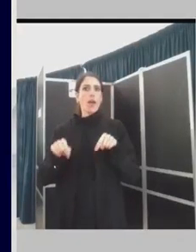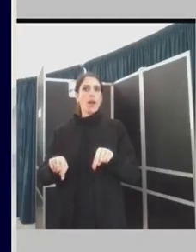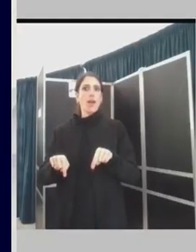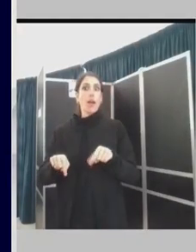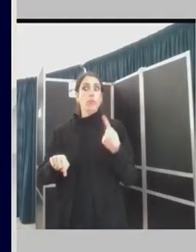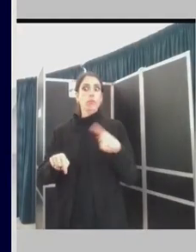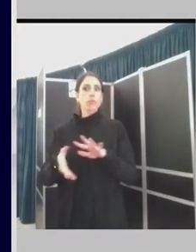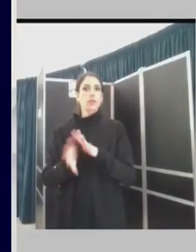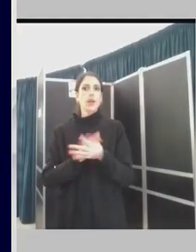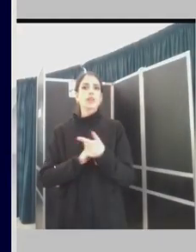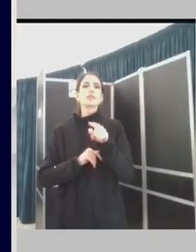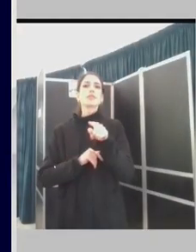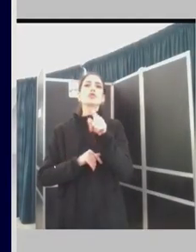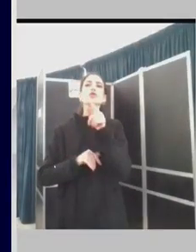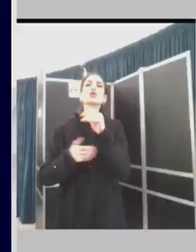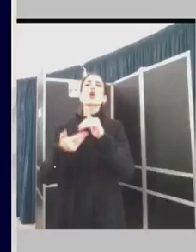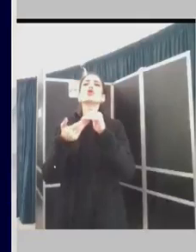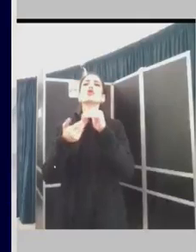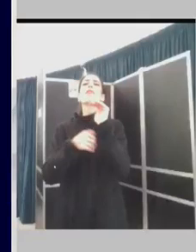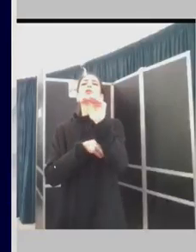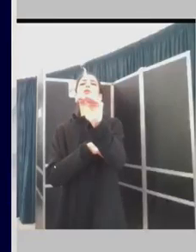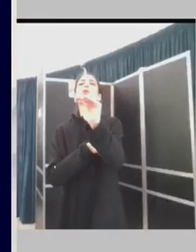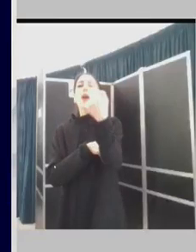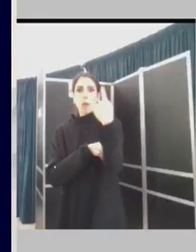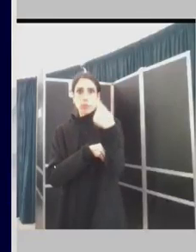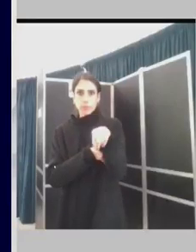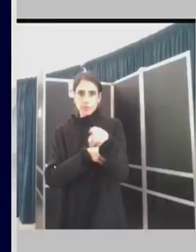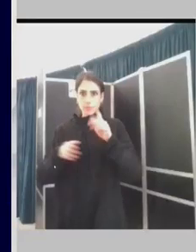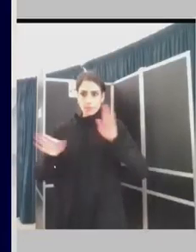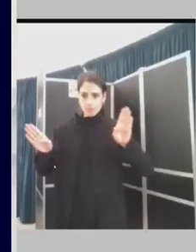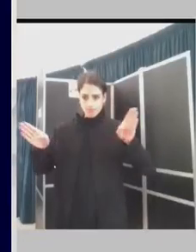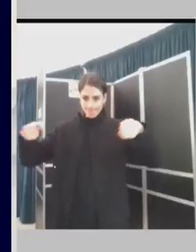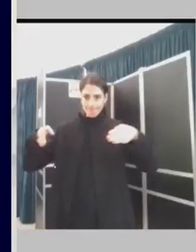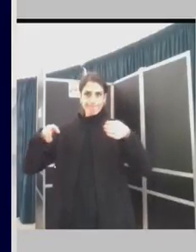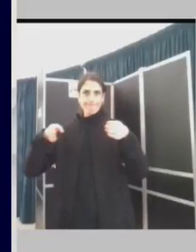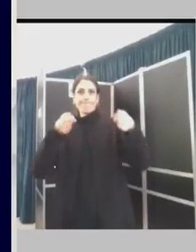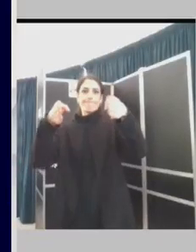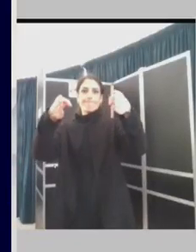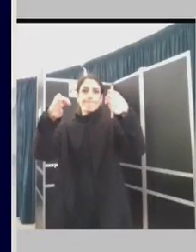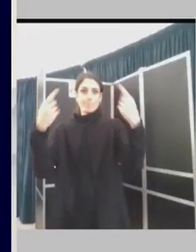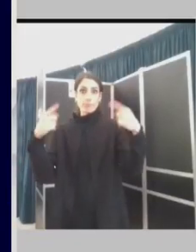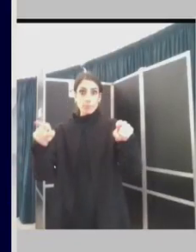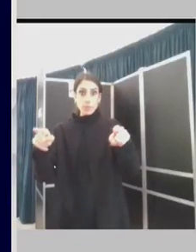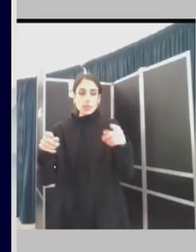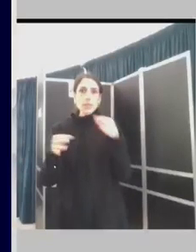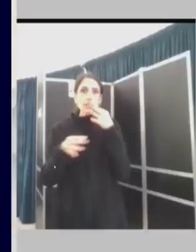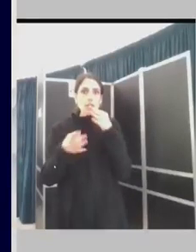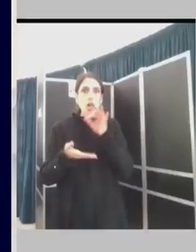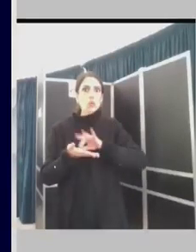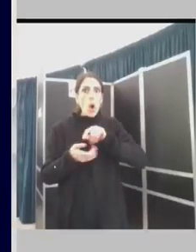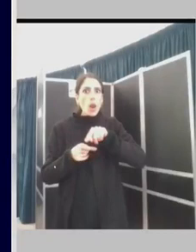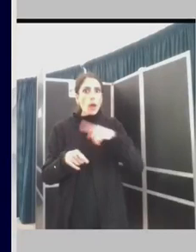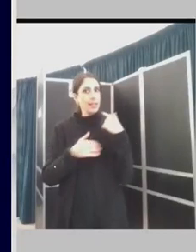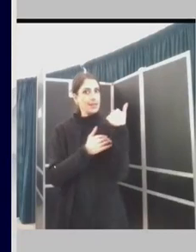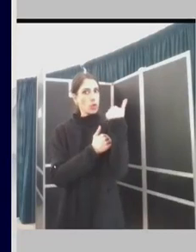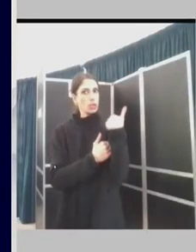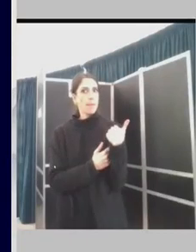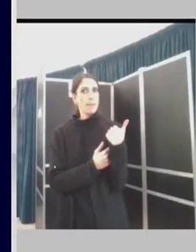delle scuole e c'è una responsabilità enorme della pubblica amministrazione, perché le scuole, per esempio, questo è un municipio